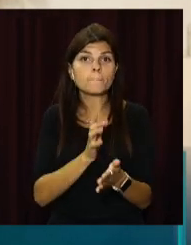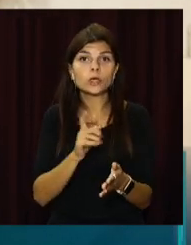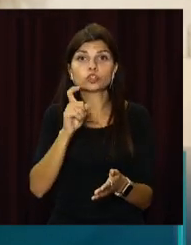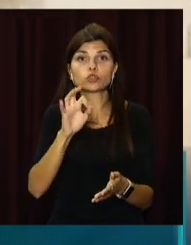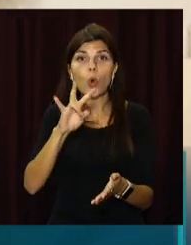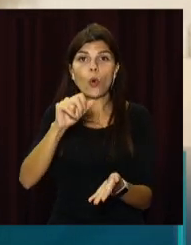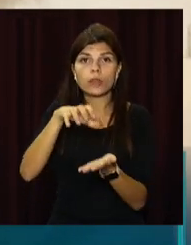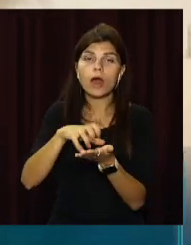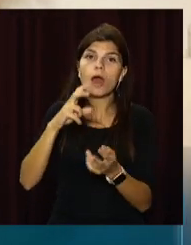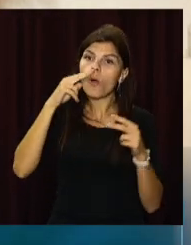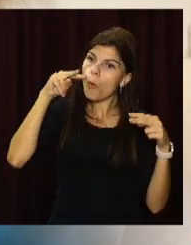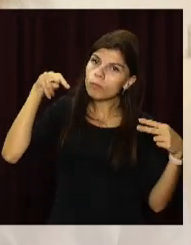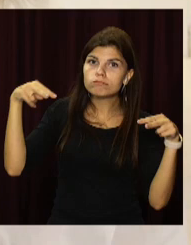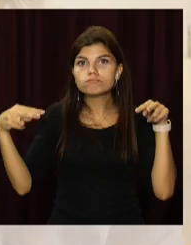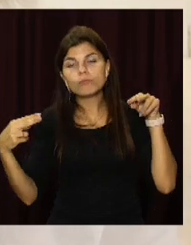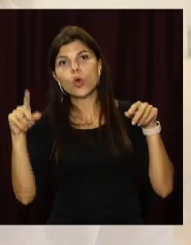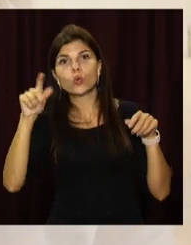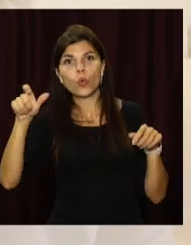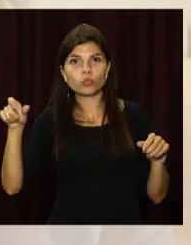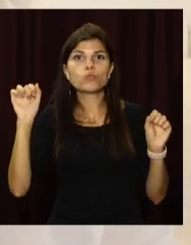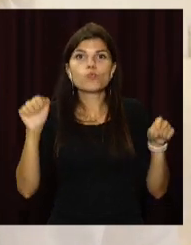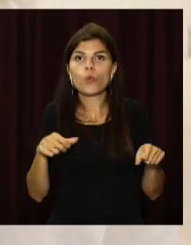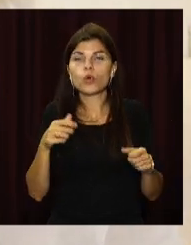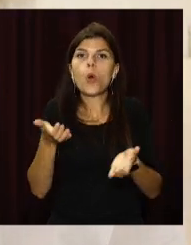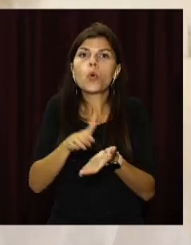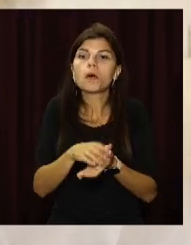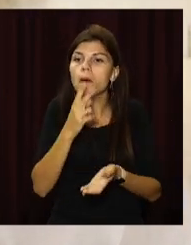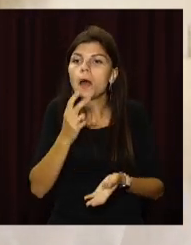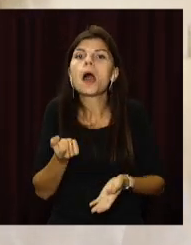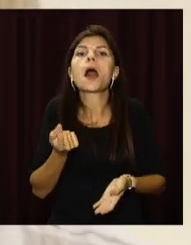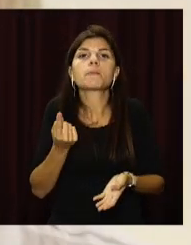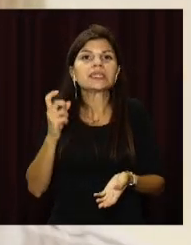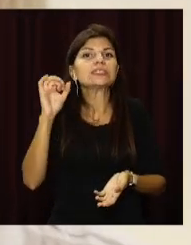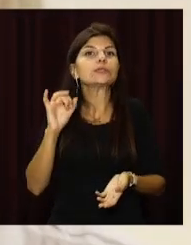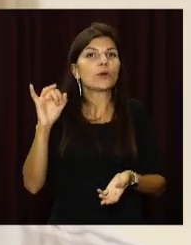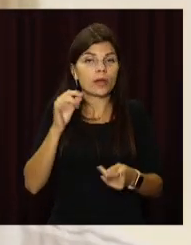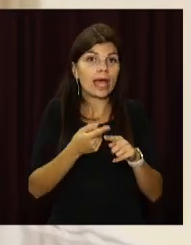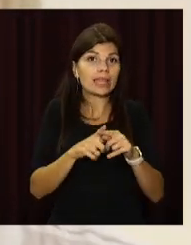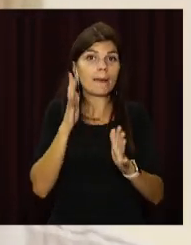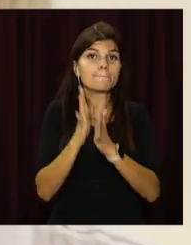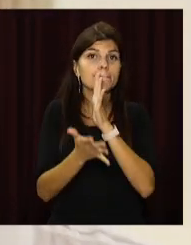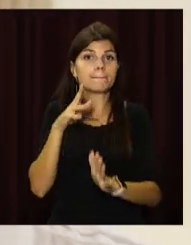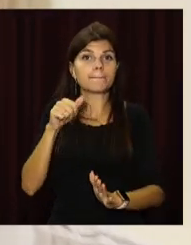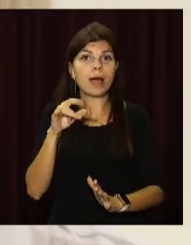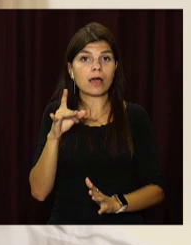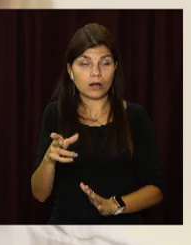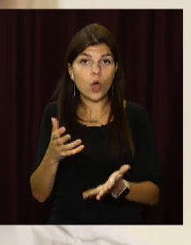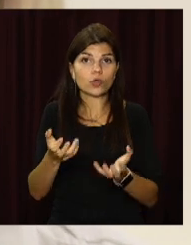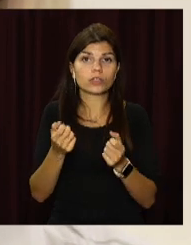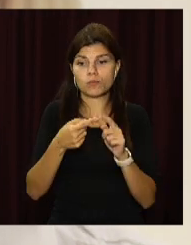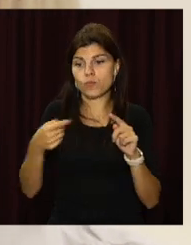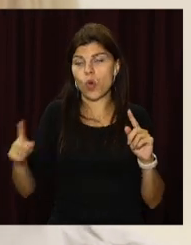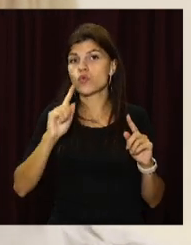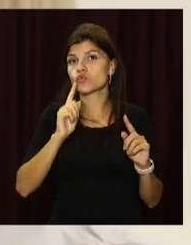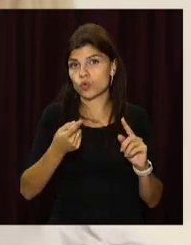зона оглядова, для того, щоб містяни могли ознайомитися з історією. Бо цей парк отримає протягом